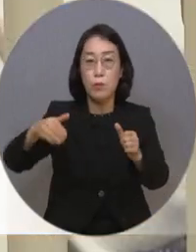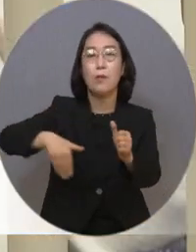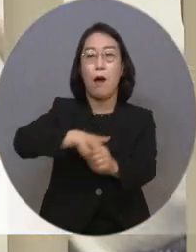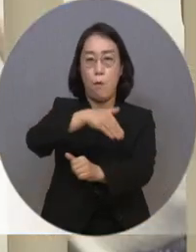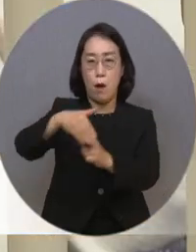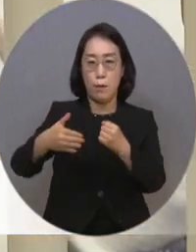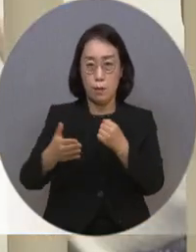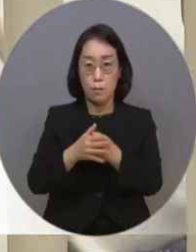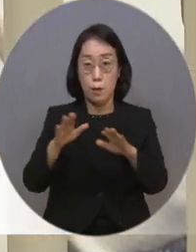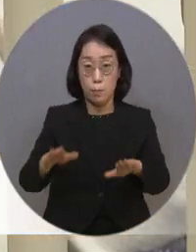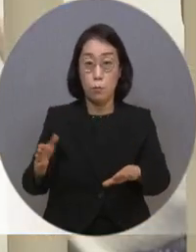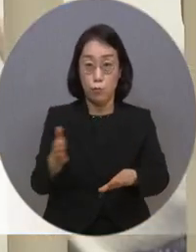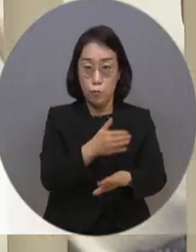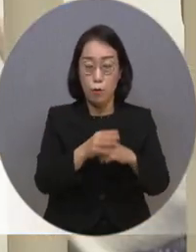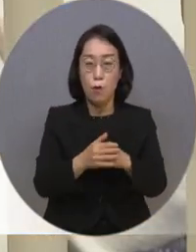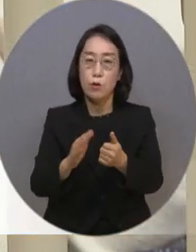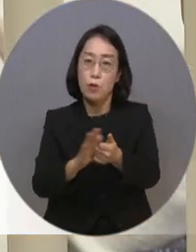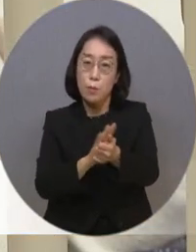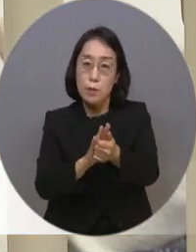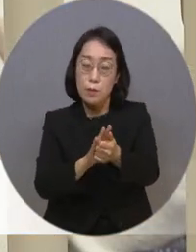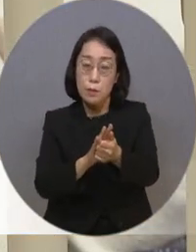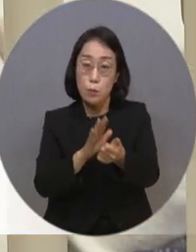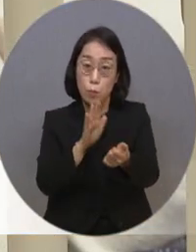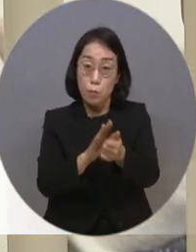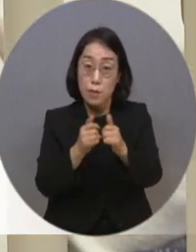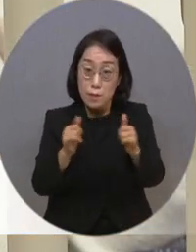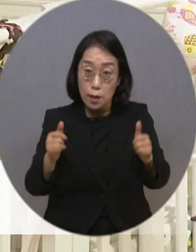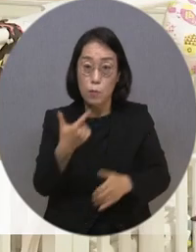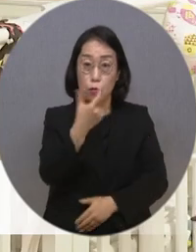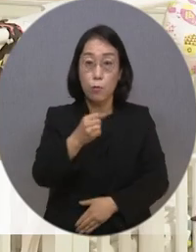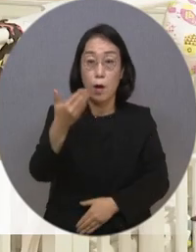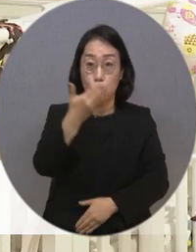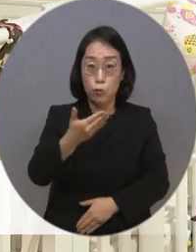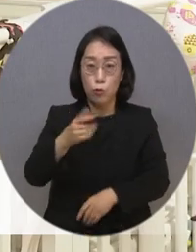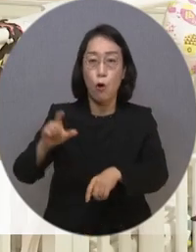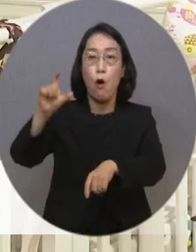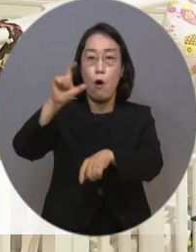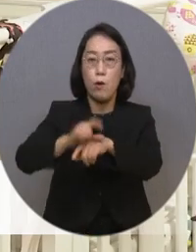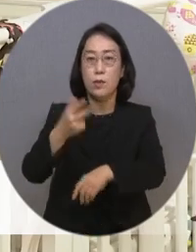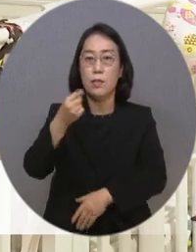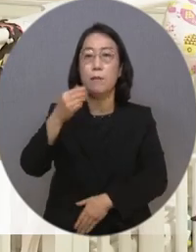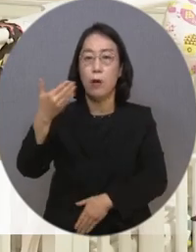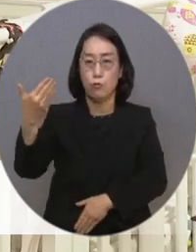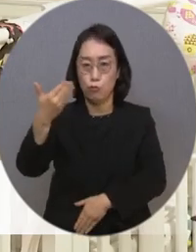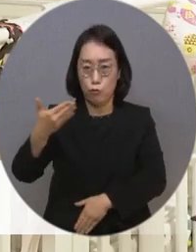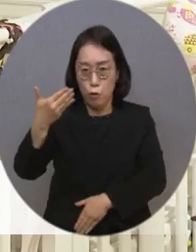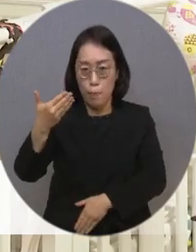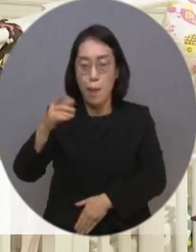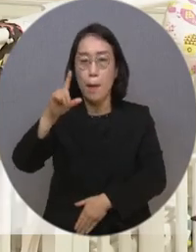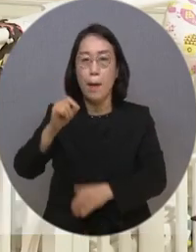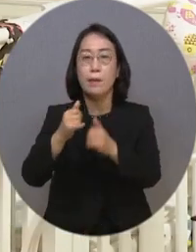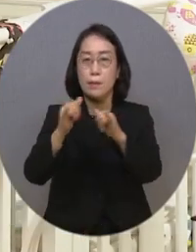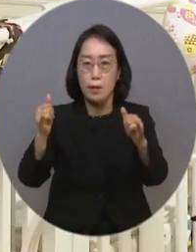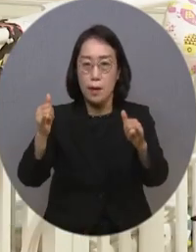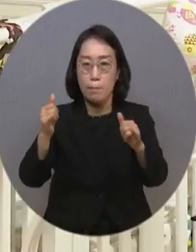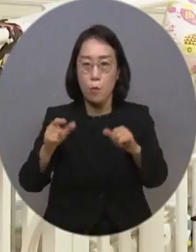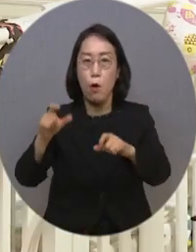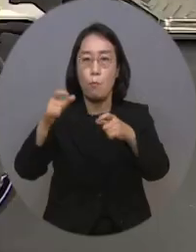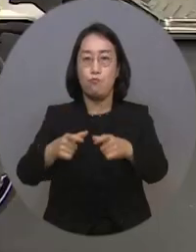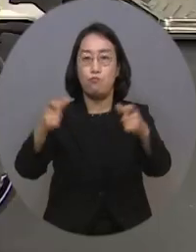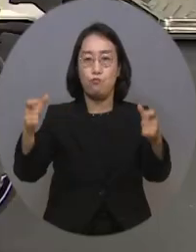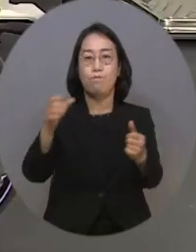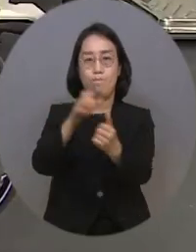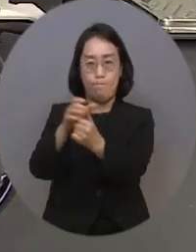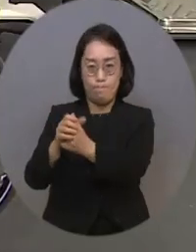이달부터 서비스 지원 인원을 69,000명에서 79,000명으로 만명 확대합니다 또한